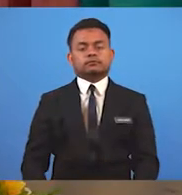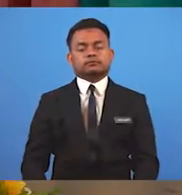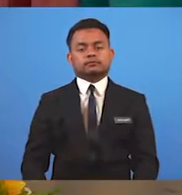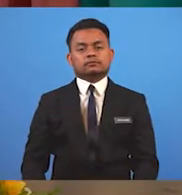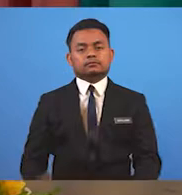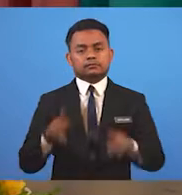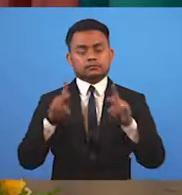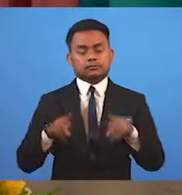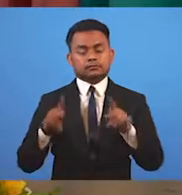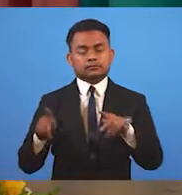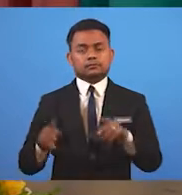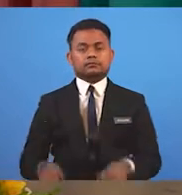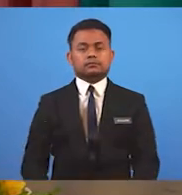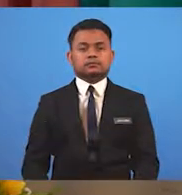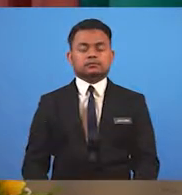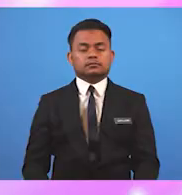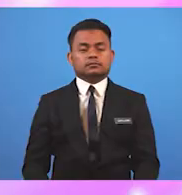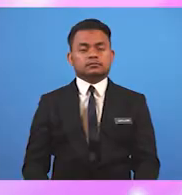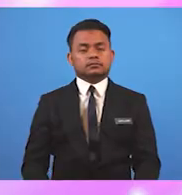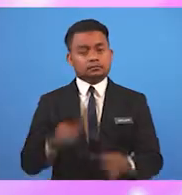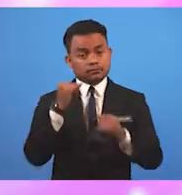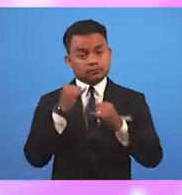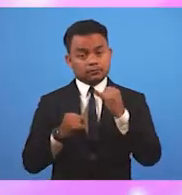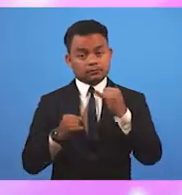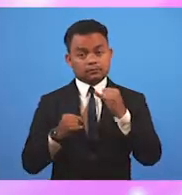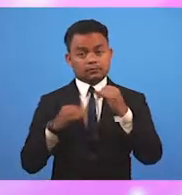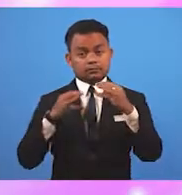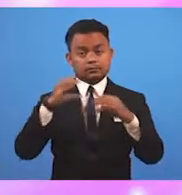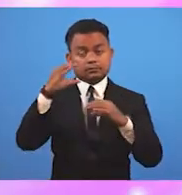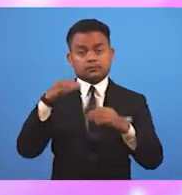pelajar. Kaedah yang terakhir adalah kaedah serah.